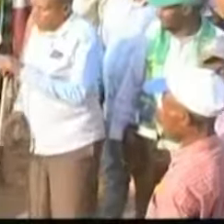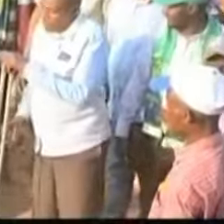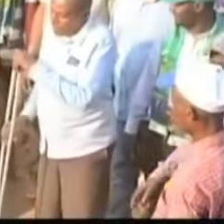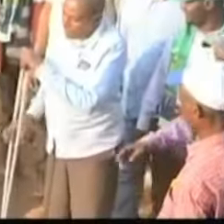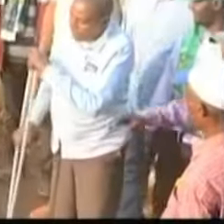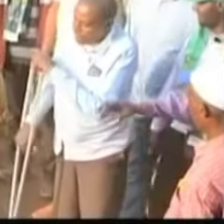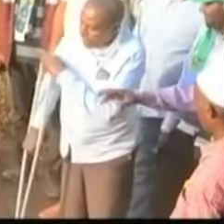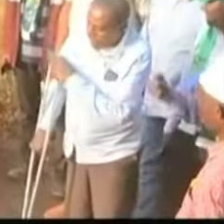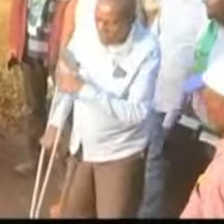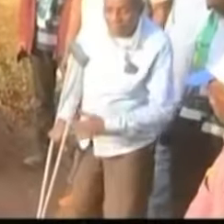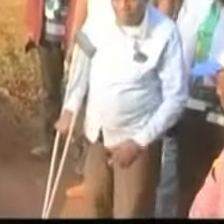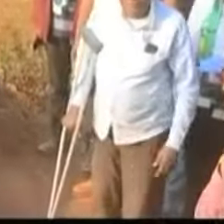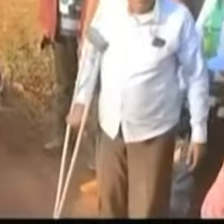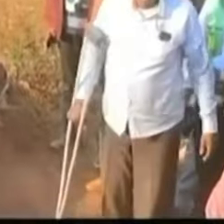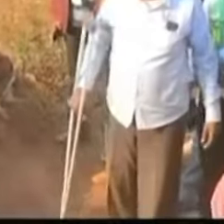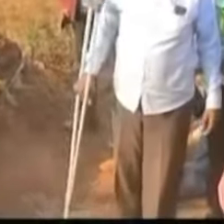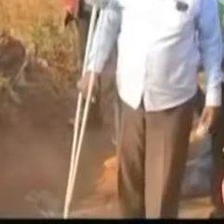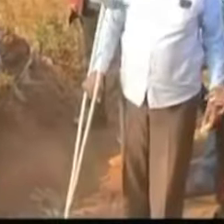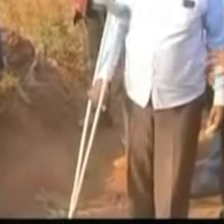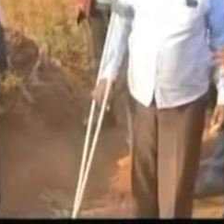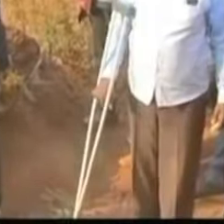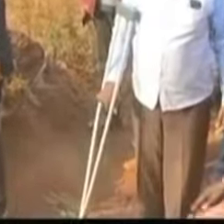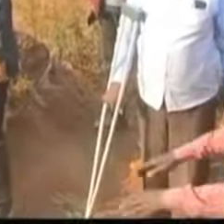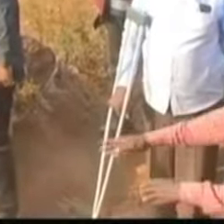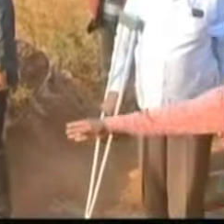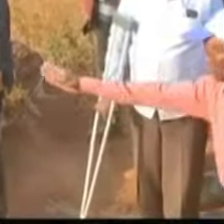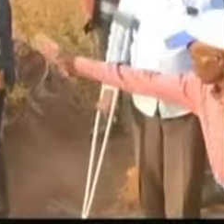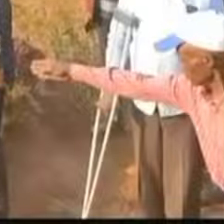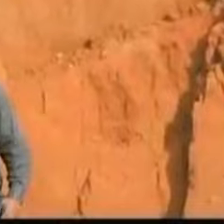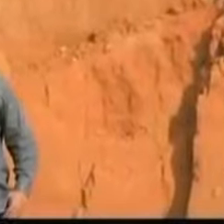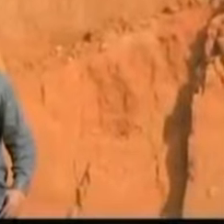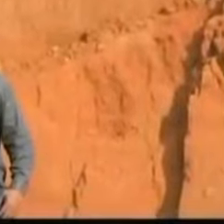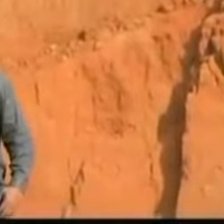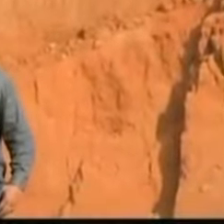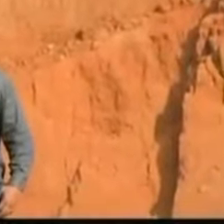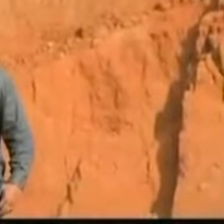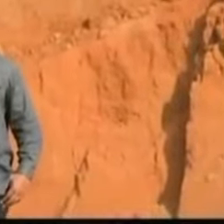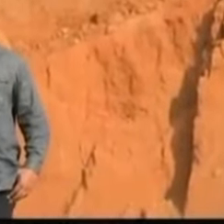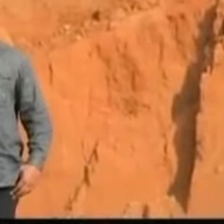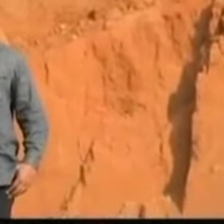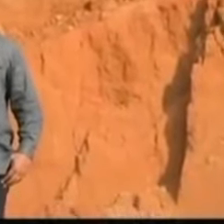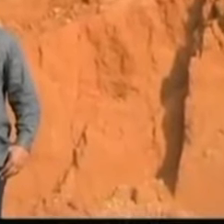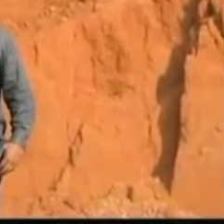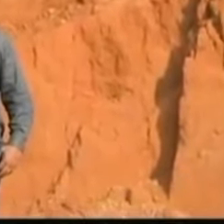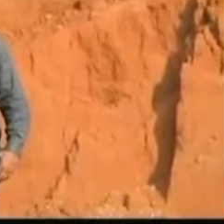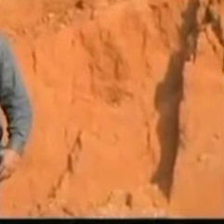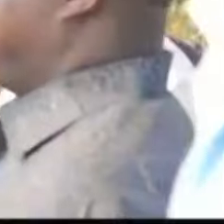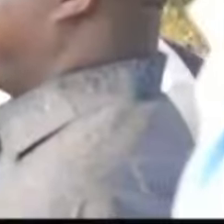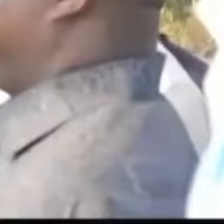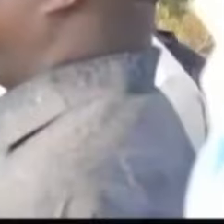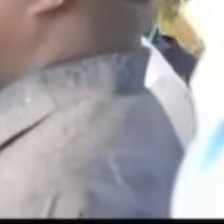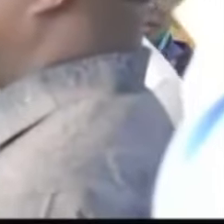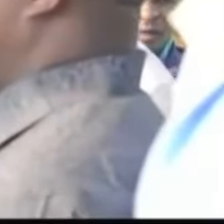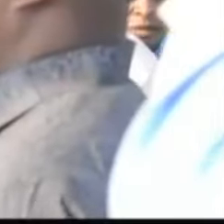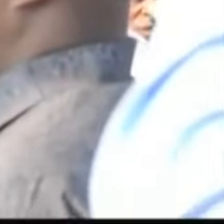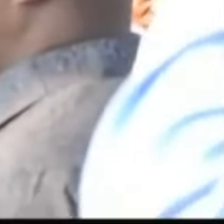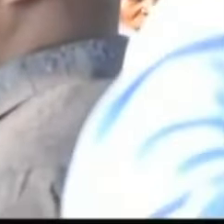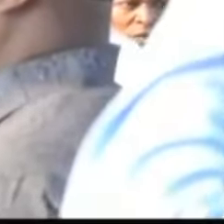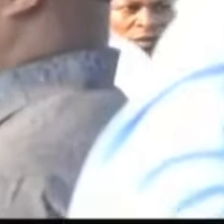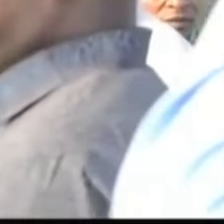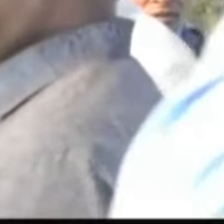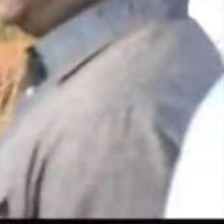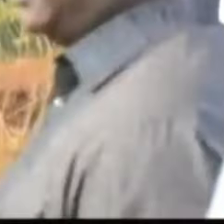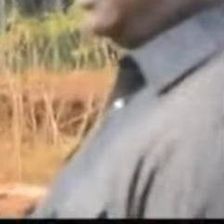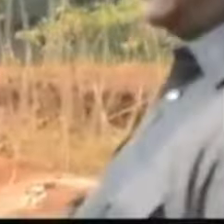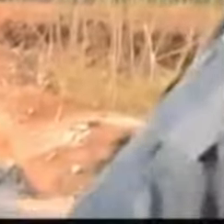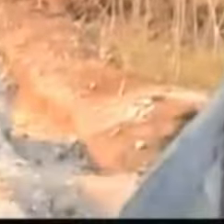Kabaré, le professeur Claude Nyamugabo est en visite de réconfort et de récolte d'éléments pour le plaidoyer auprès des